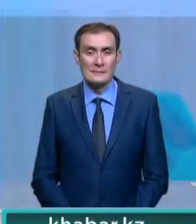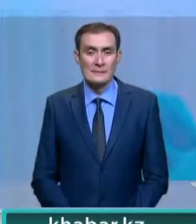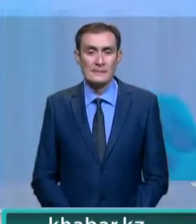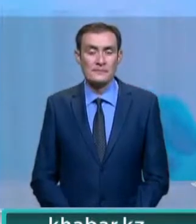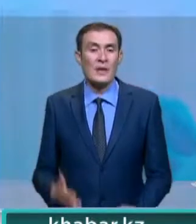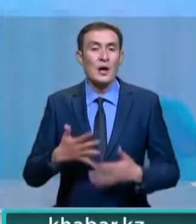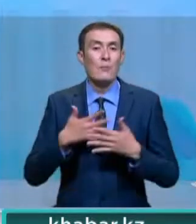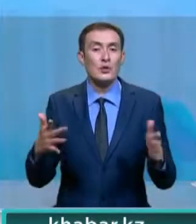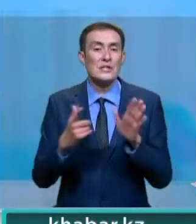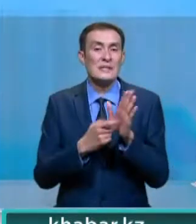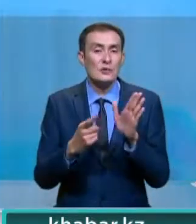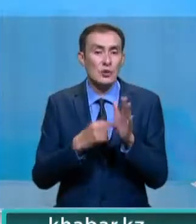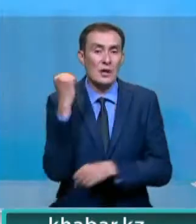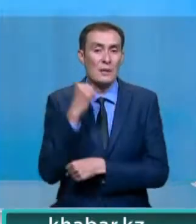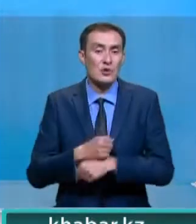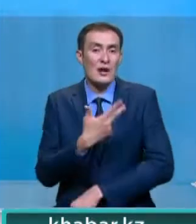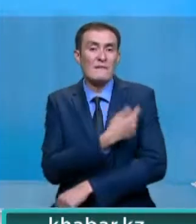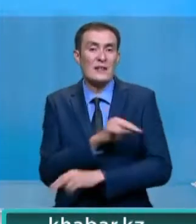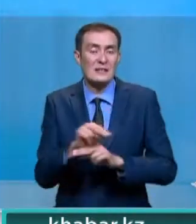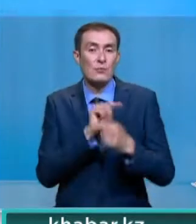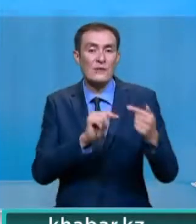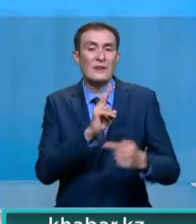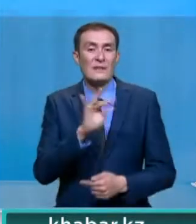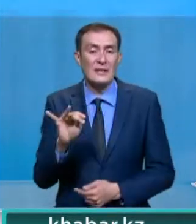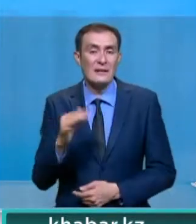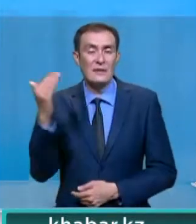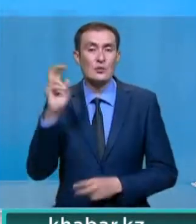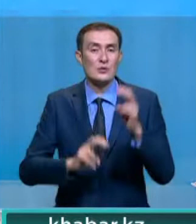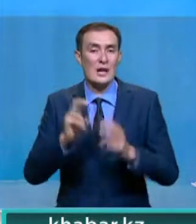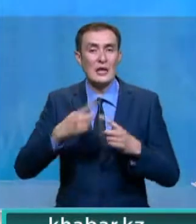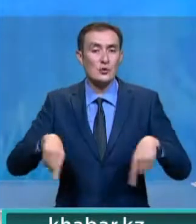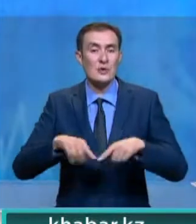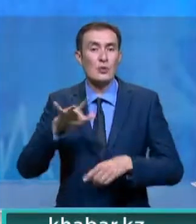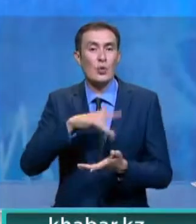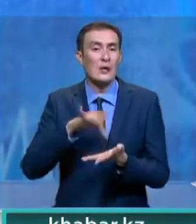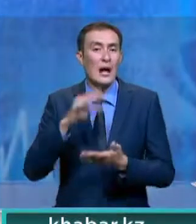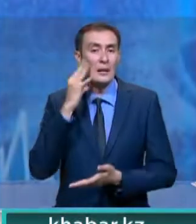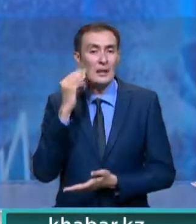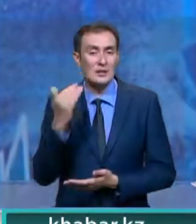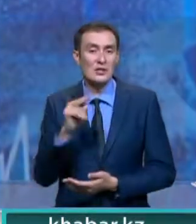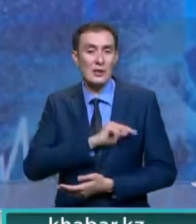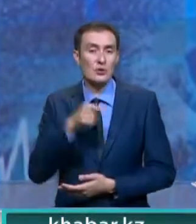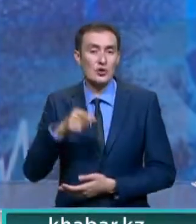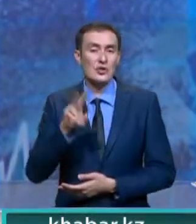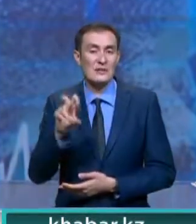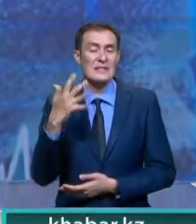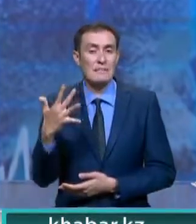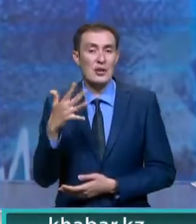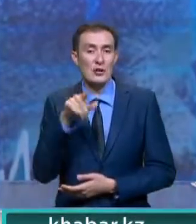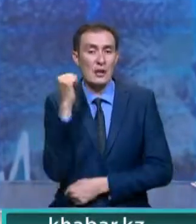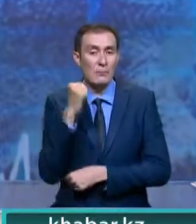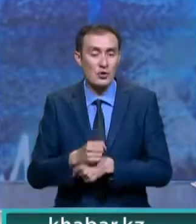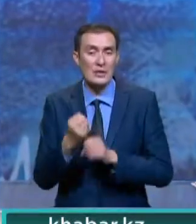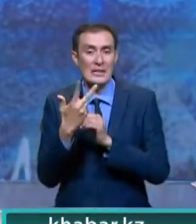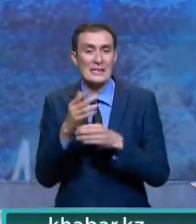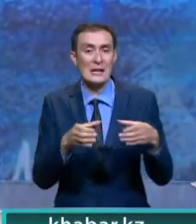Между тем, больше 700 рабочих вакцинировали против коронавируса в индустриальной зоне Алматы. Всего там трудится 1205 человек на